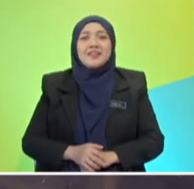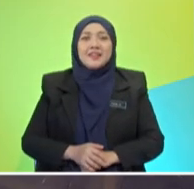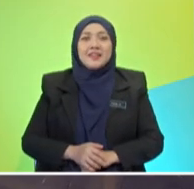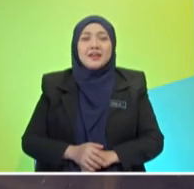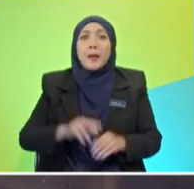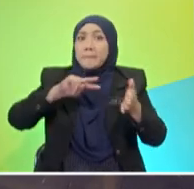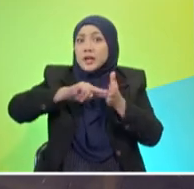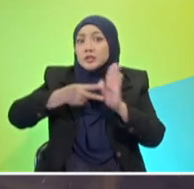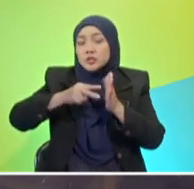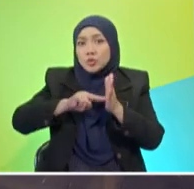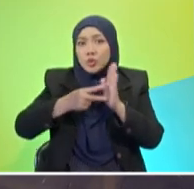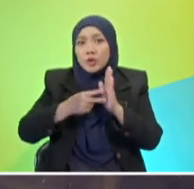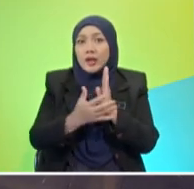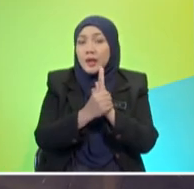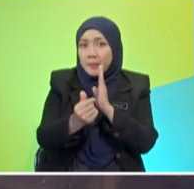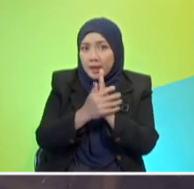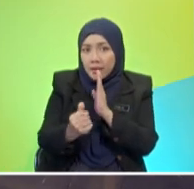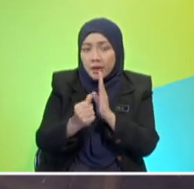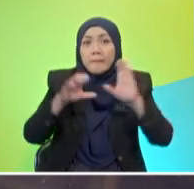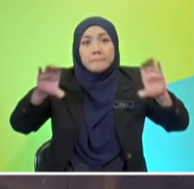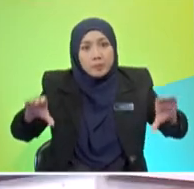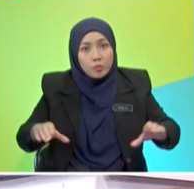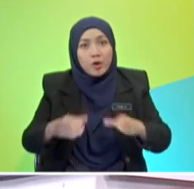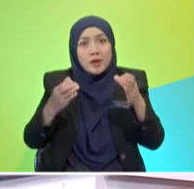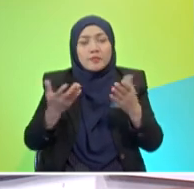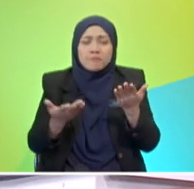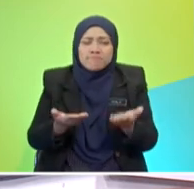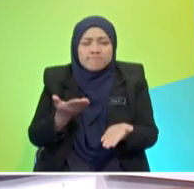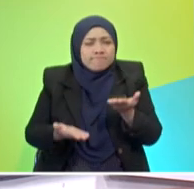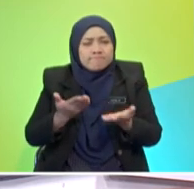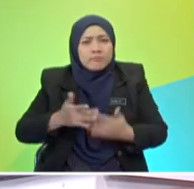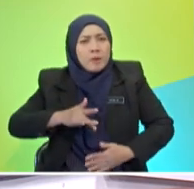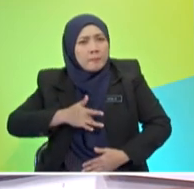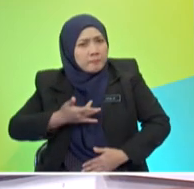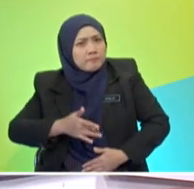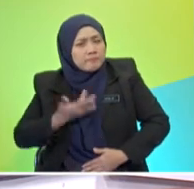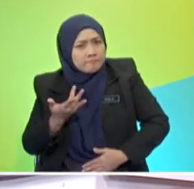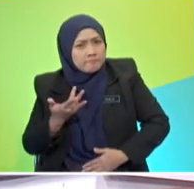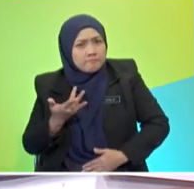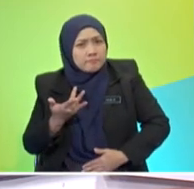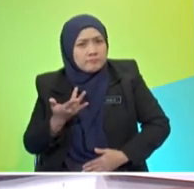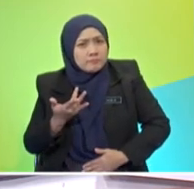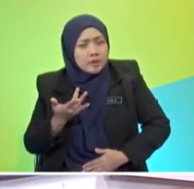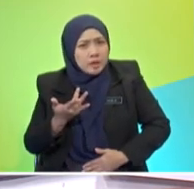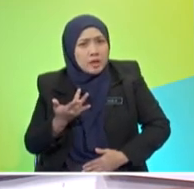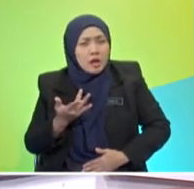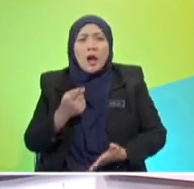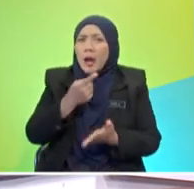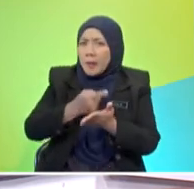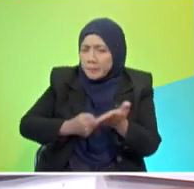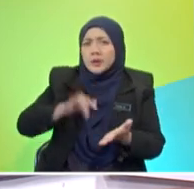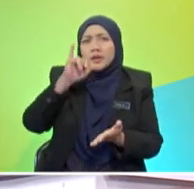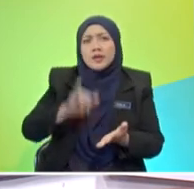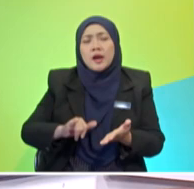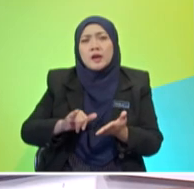ialah kemahiran membuat andaian ataupun kita menjangkakan sesuatu peristiwa apa